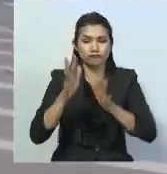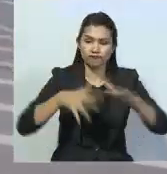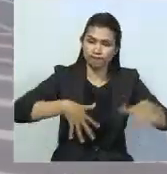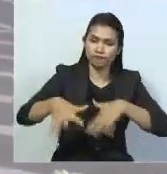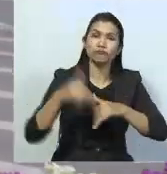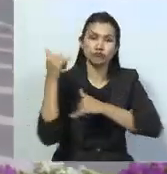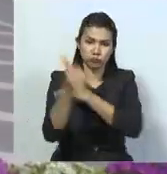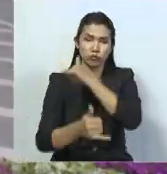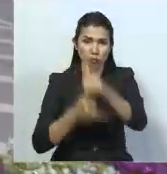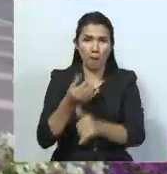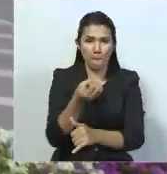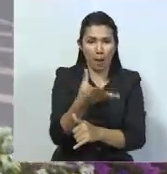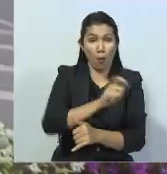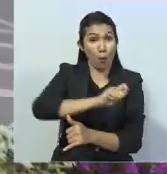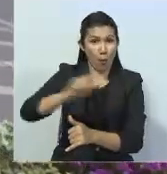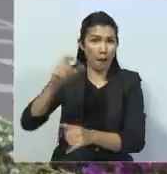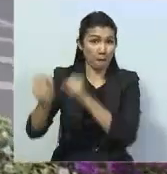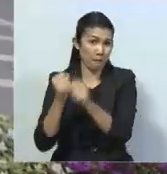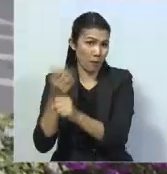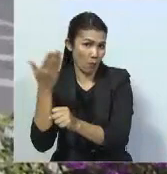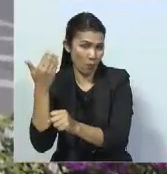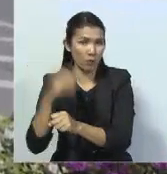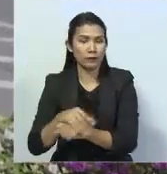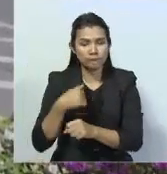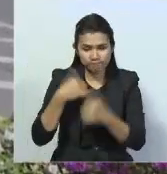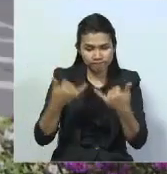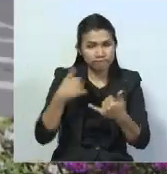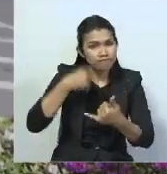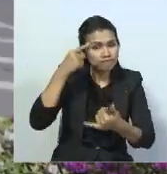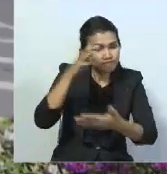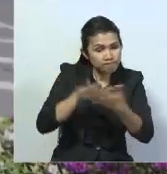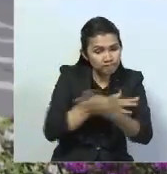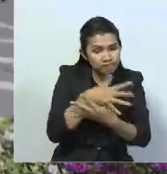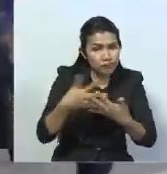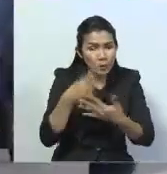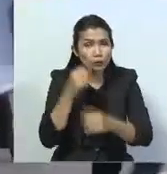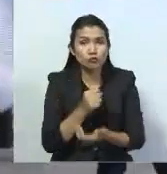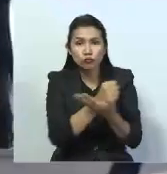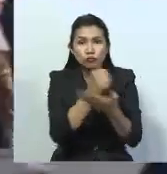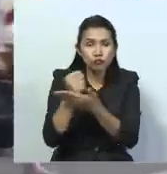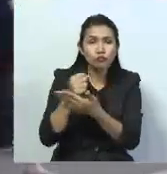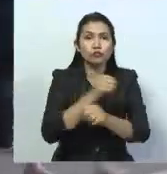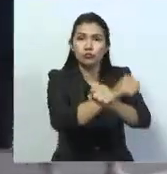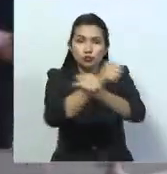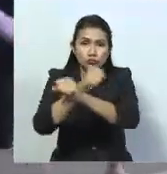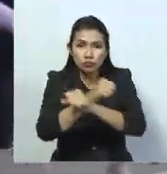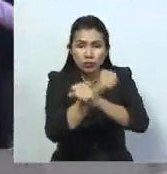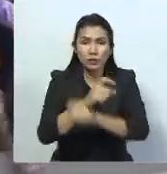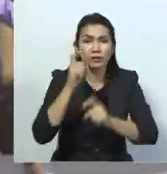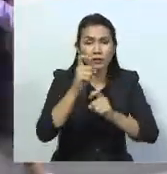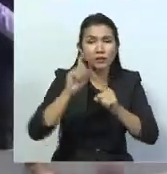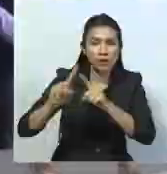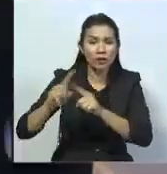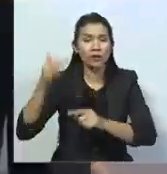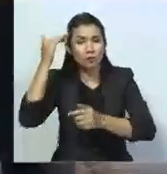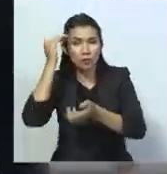จกรรมมากกว่าปีที่แล้วจึงมีการจัดแผนเตรียมการรักษาความปลอดภัยเน้นเรื่องของกำลังเจ้าหน้าที่ตำรวจส